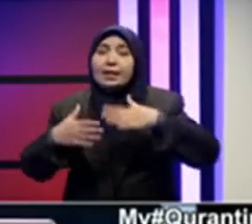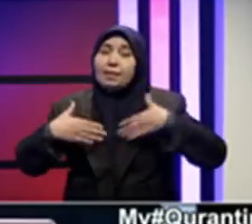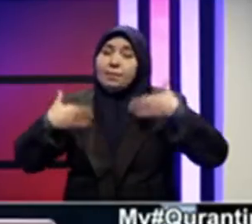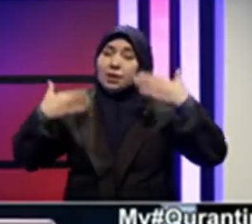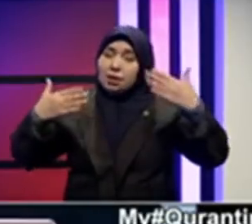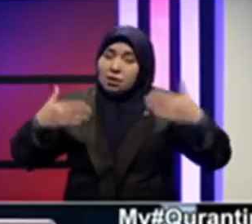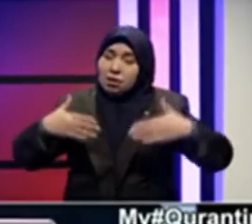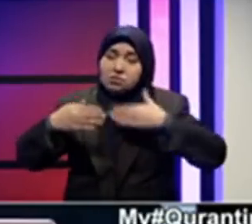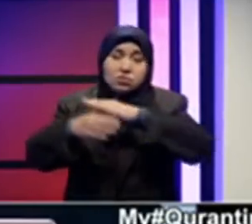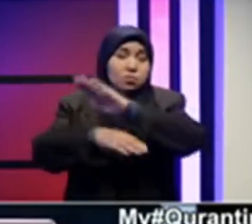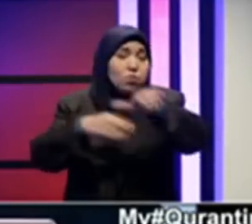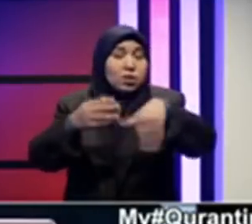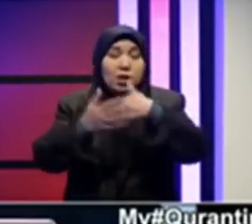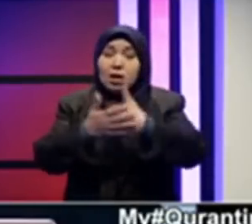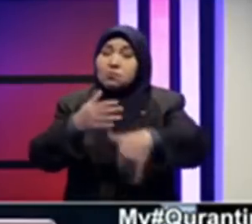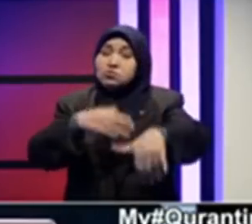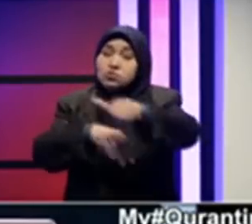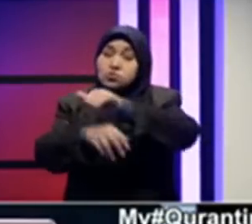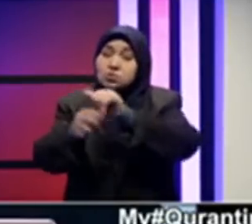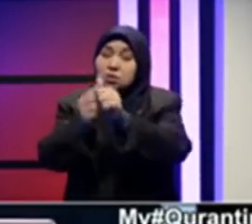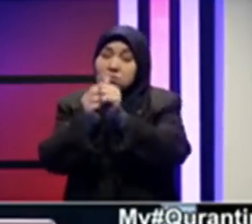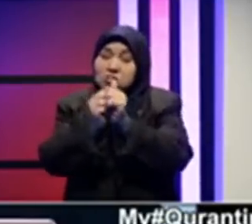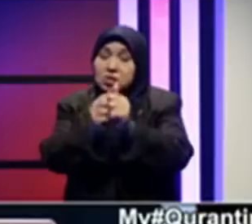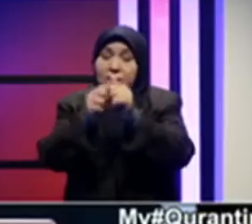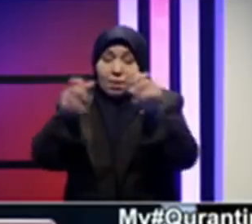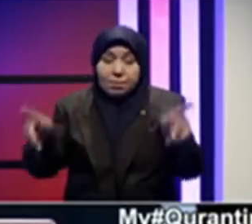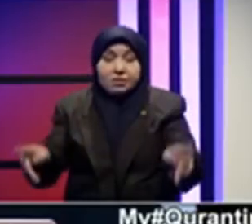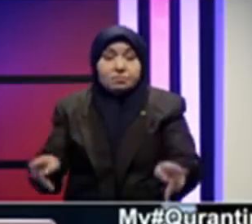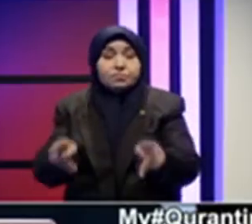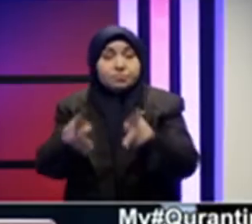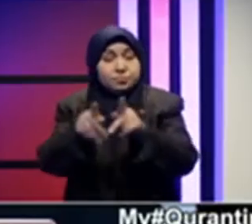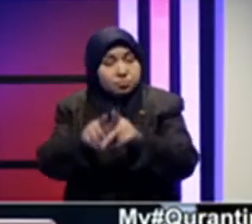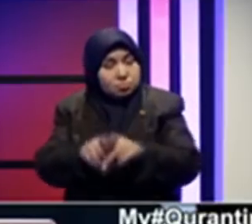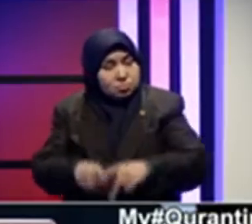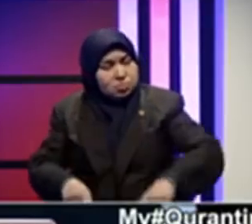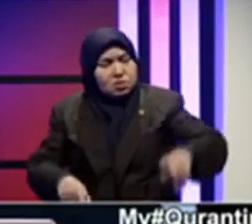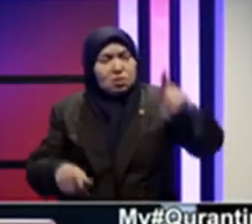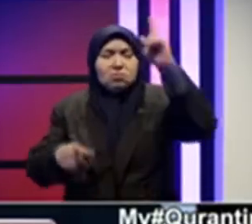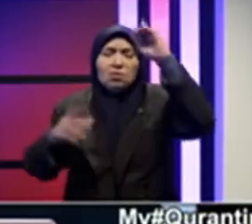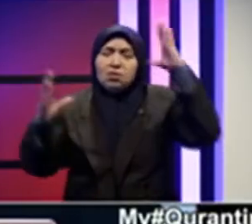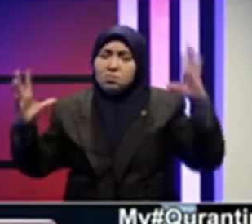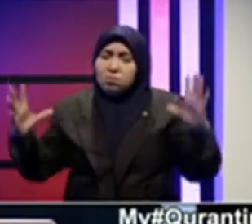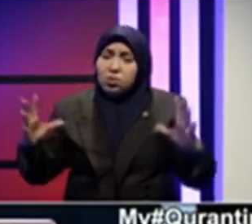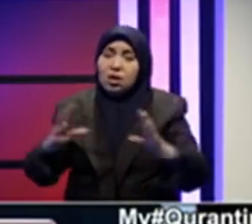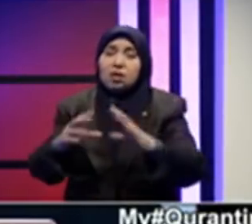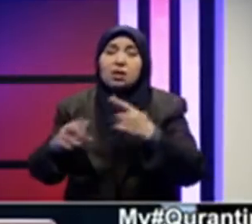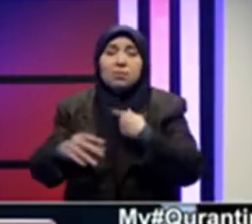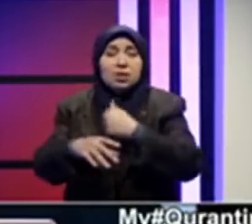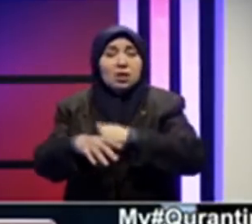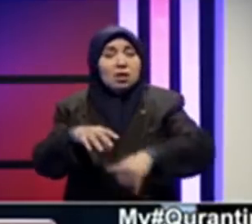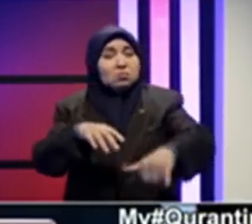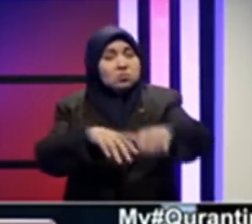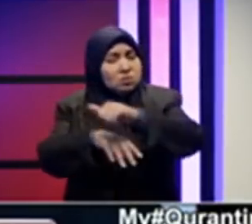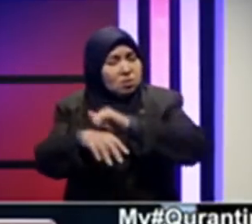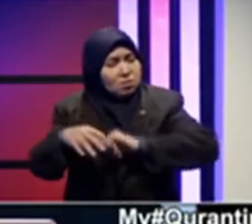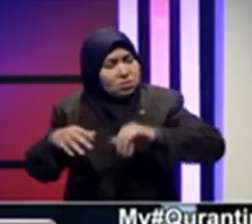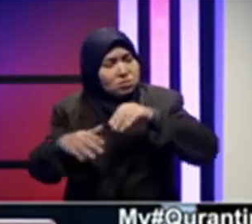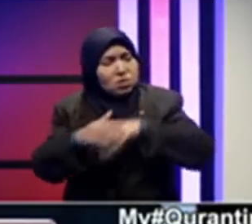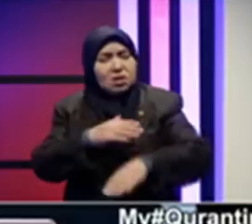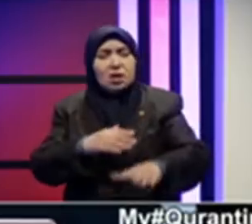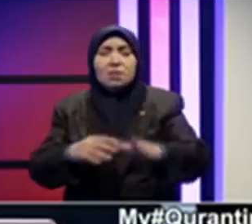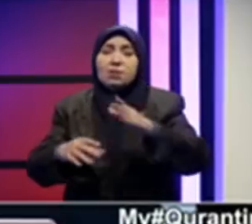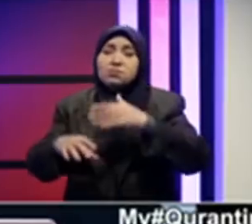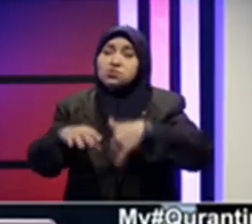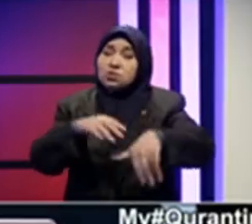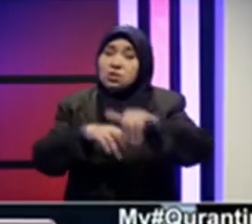kamu semua ke dalam syurga bersama dengan pasangan-Mu, ya Allah. Ya Allah, himpunkanlah kami dalam syurga-Mu, ya Allah. Masukkanlah kami dalam syurga-Mu,